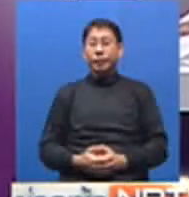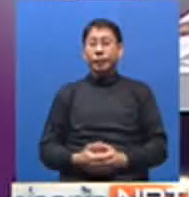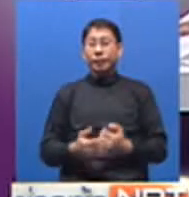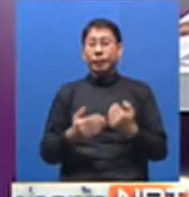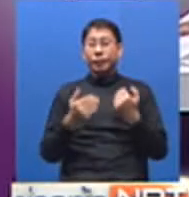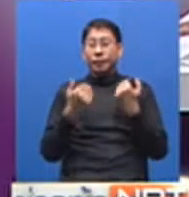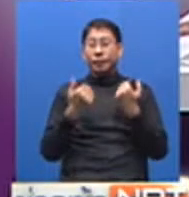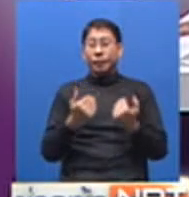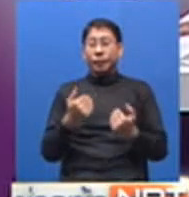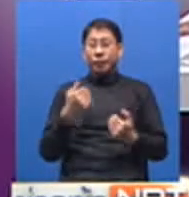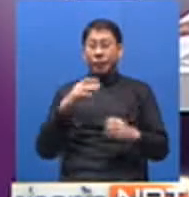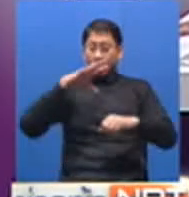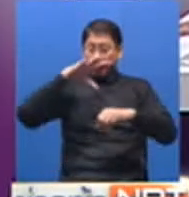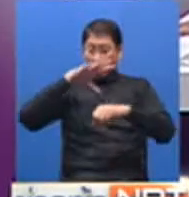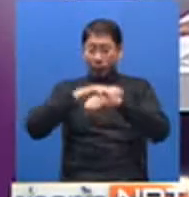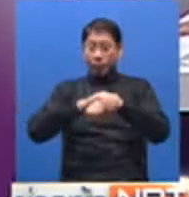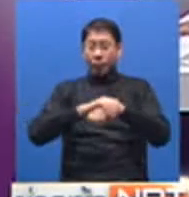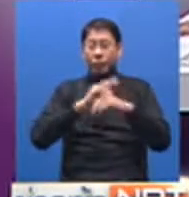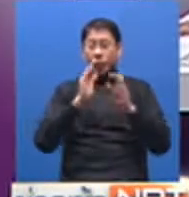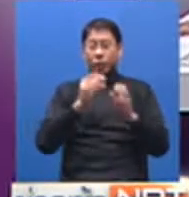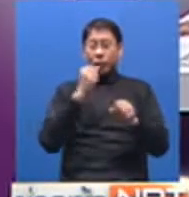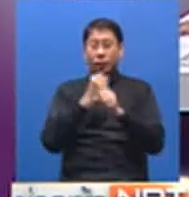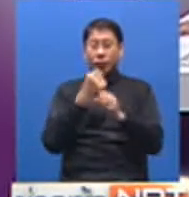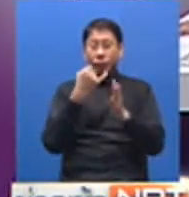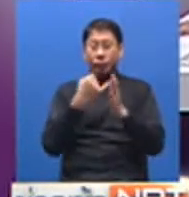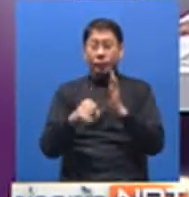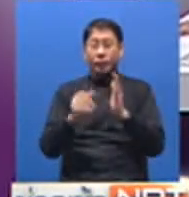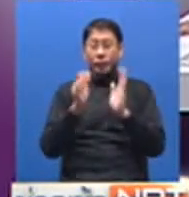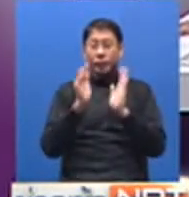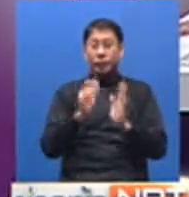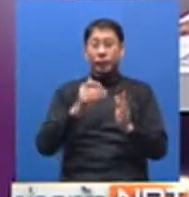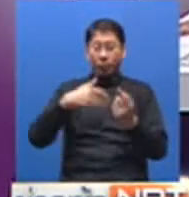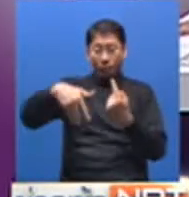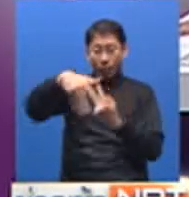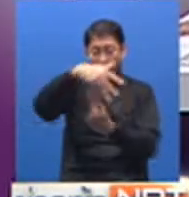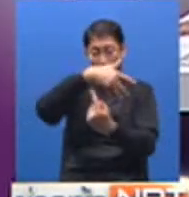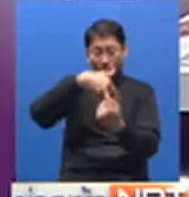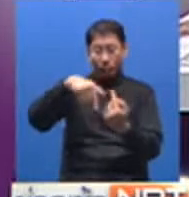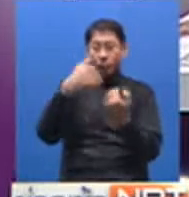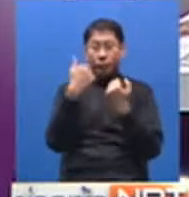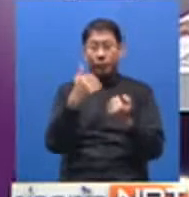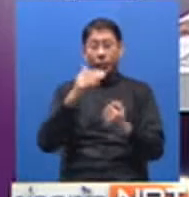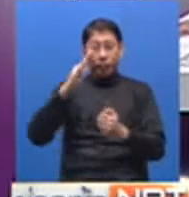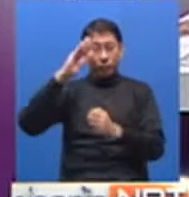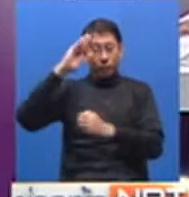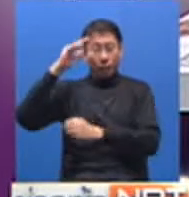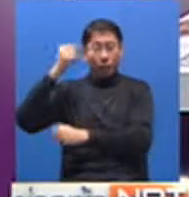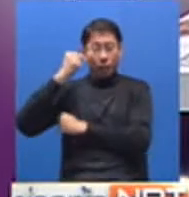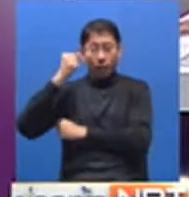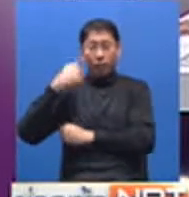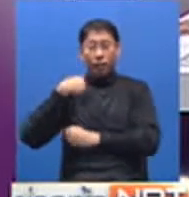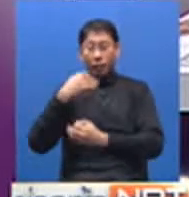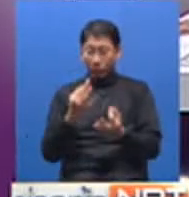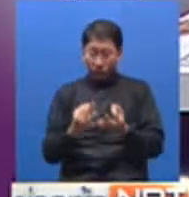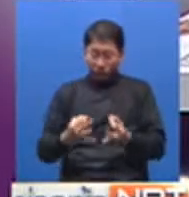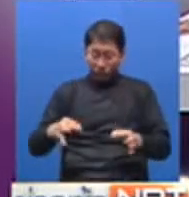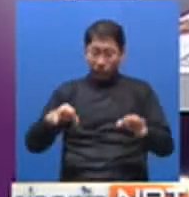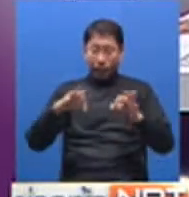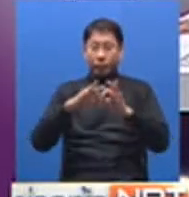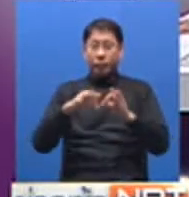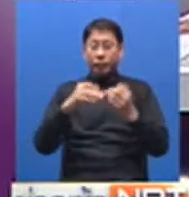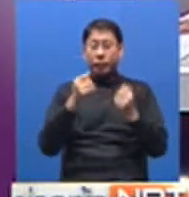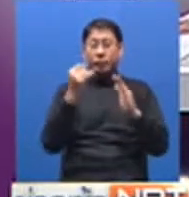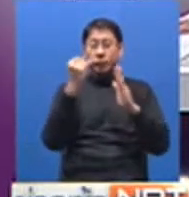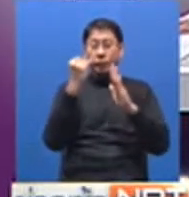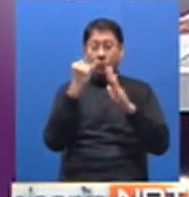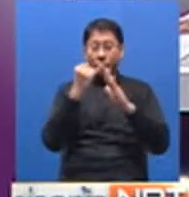มาดูเรื่องของการปราบปรามการกระทำความผิดเกี่ยวกับทรัพยากรธรรมชาติกันบ้างนะคะซึ่งฝ่ายความมั่นคงก็ให้ความสำคัญล่าสุดเองค่ะประมาณ